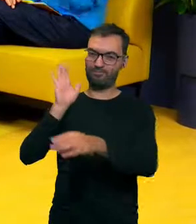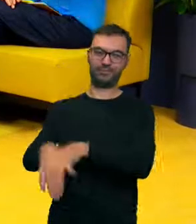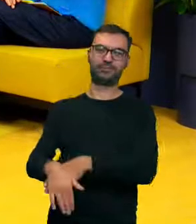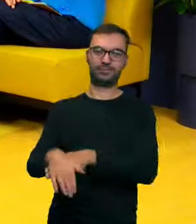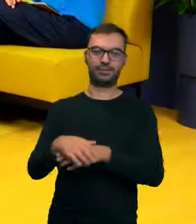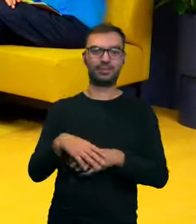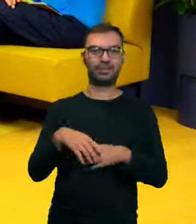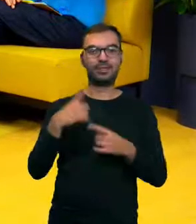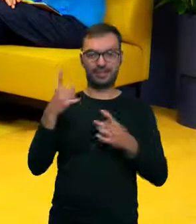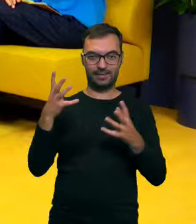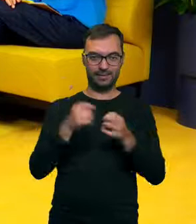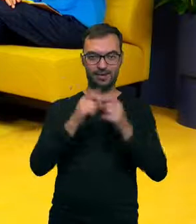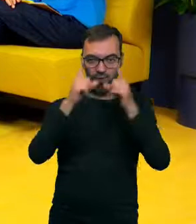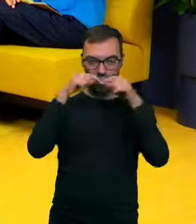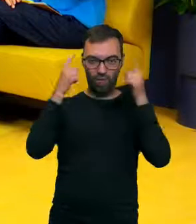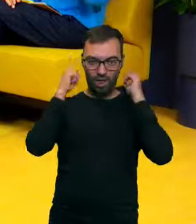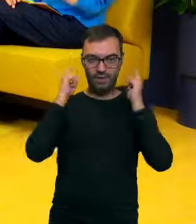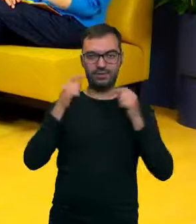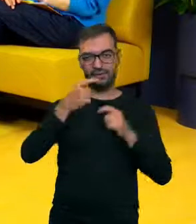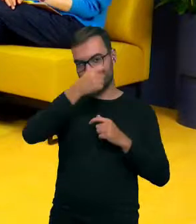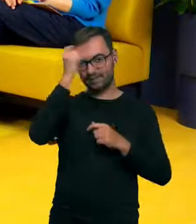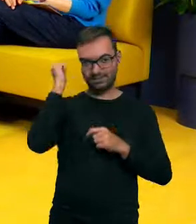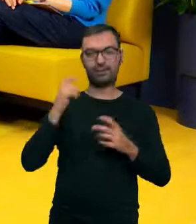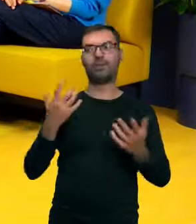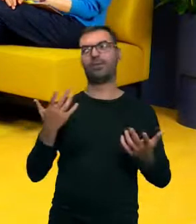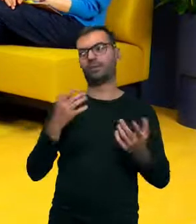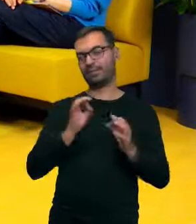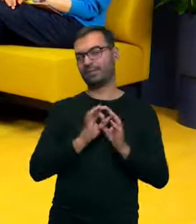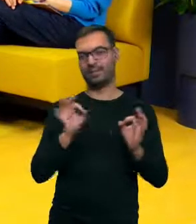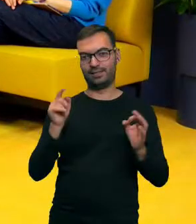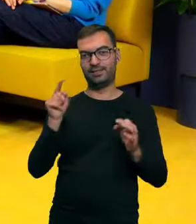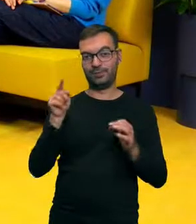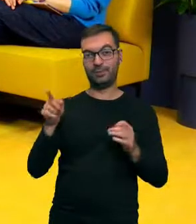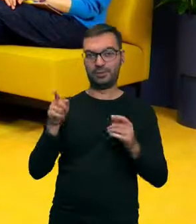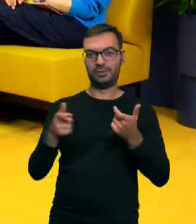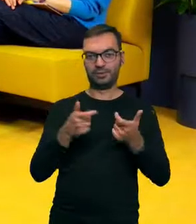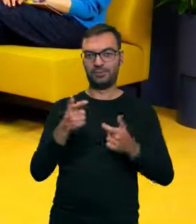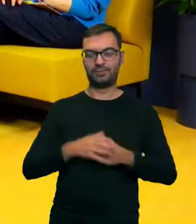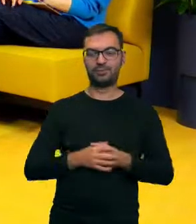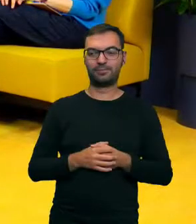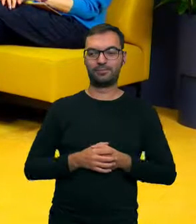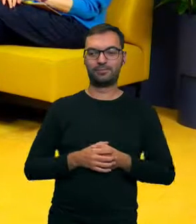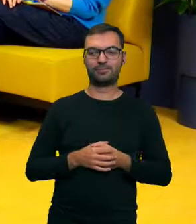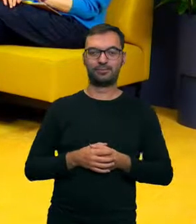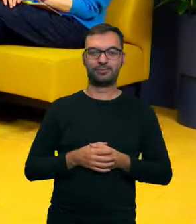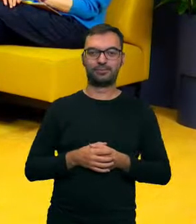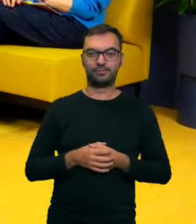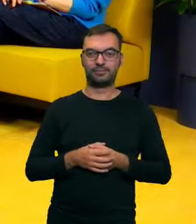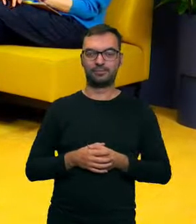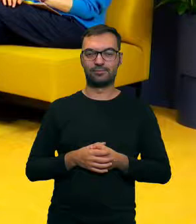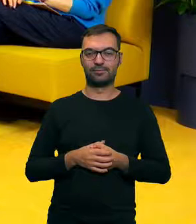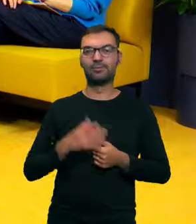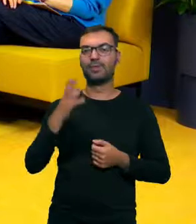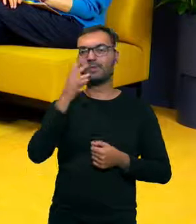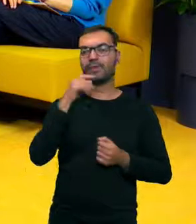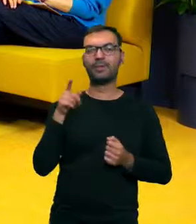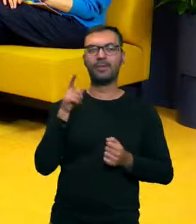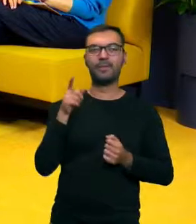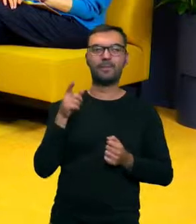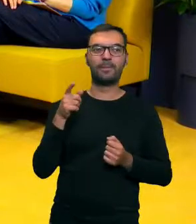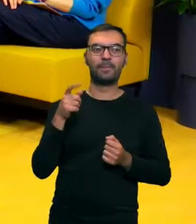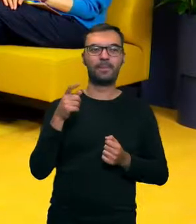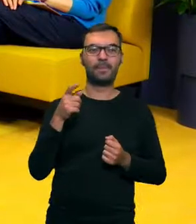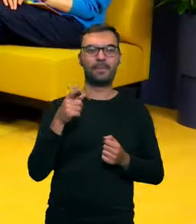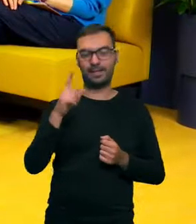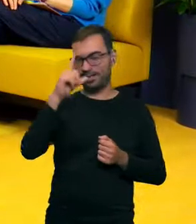on sam sobie znalazł te okulary i zaczesał, no to pomyślałem sobie, że tak trzeba w to iść. Na pierwszy rzut oka wydaje się, że to jest jakiś